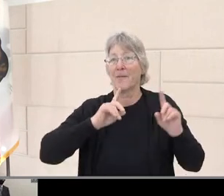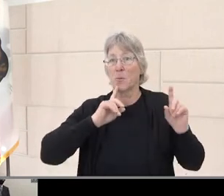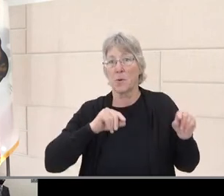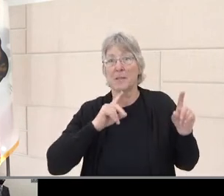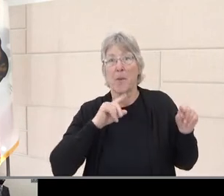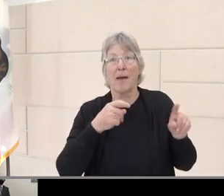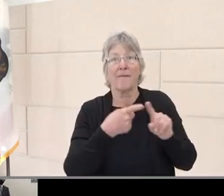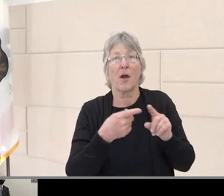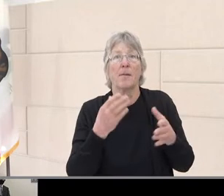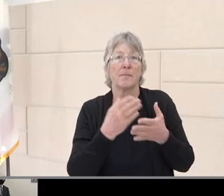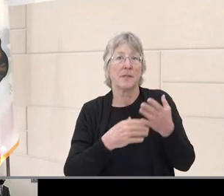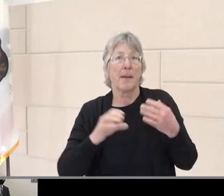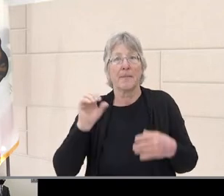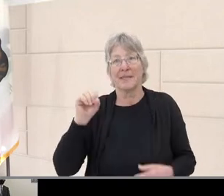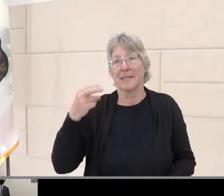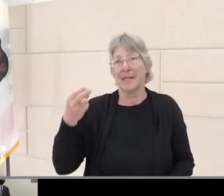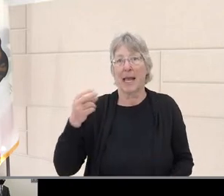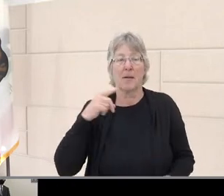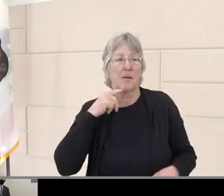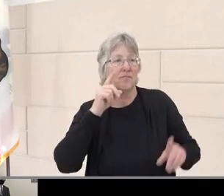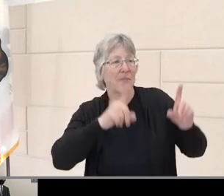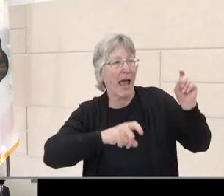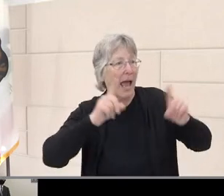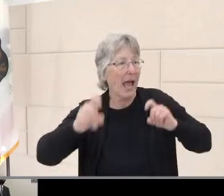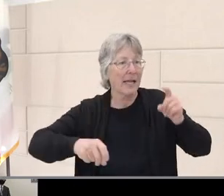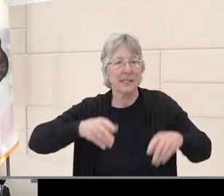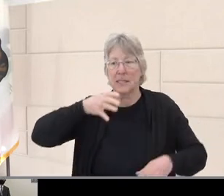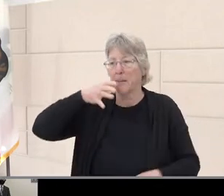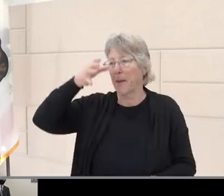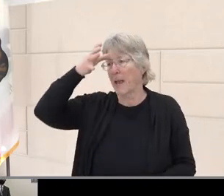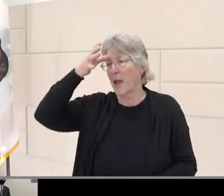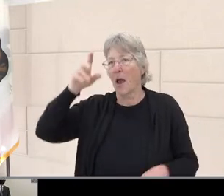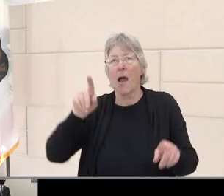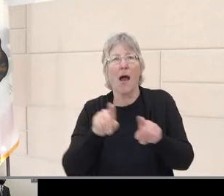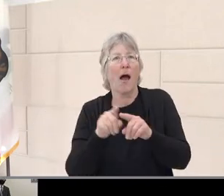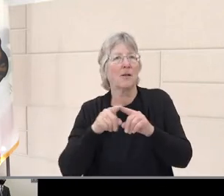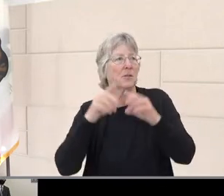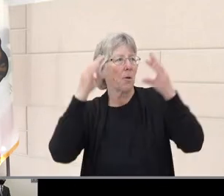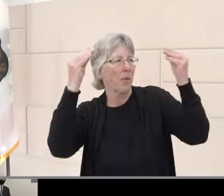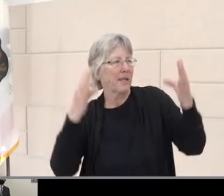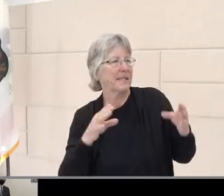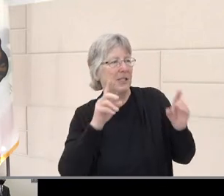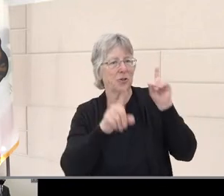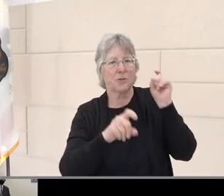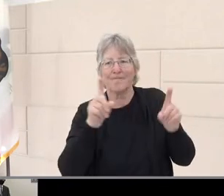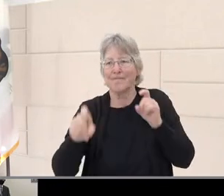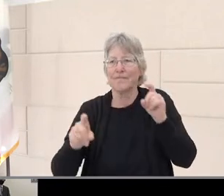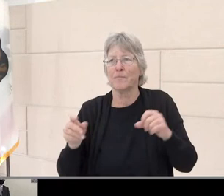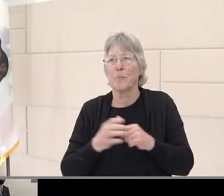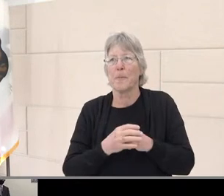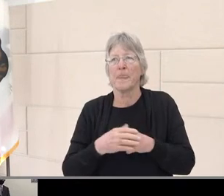ការឆ្លើយតបខ្លះៗតទៅនឹងដែលចូលរួមមានដូចជាឪពុកម្ដាយគ្រូបង្រៀន